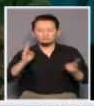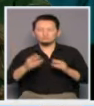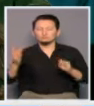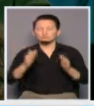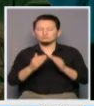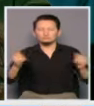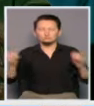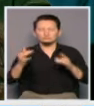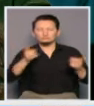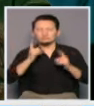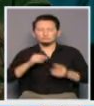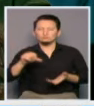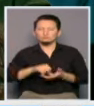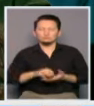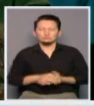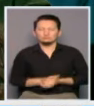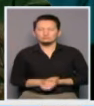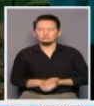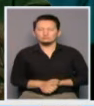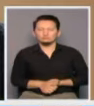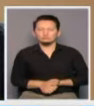место собраний.